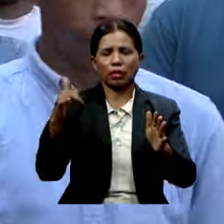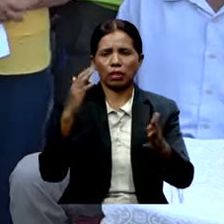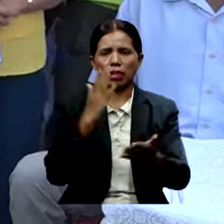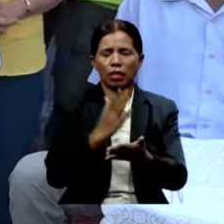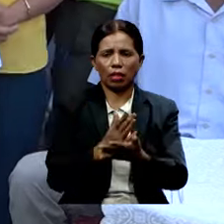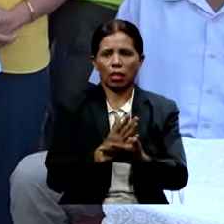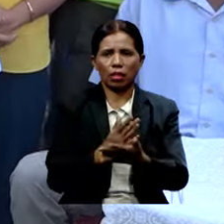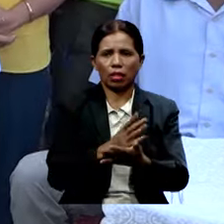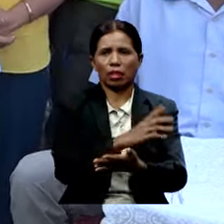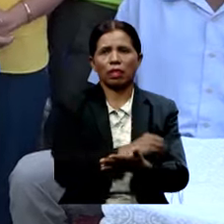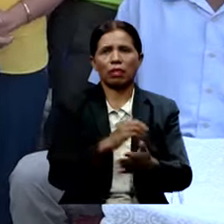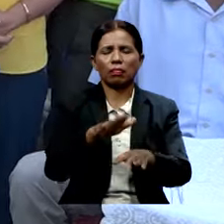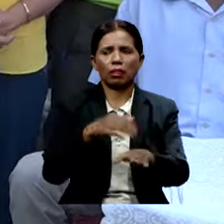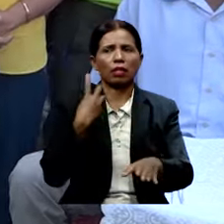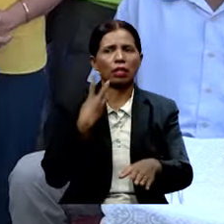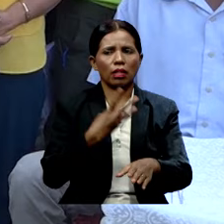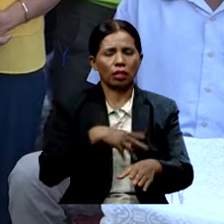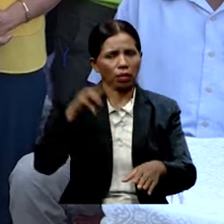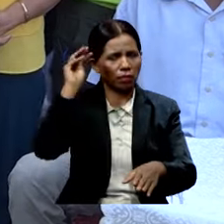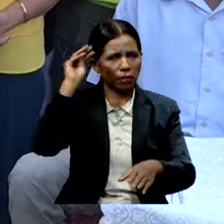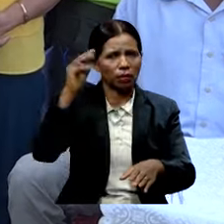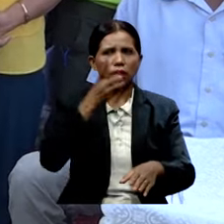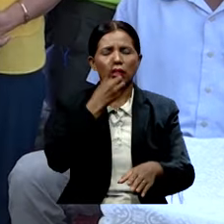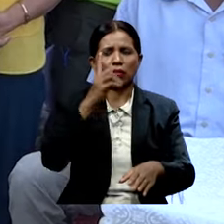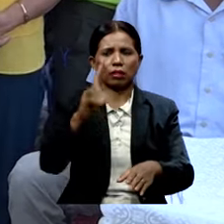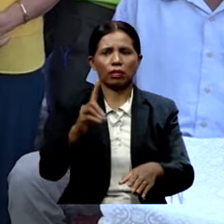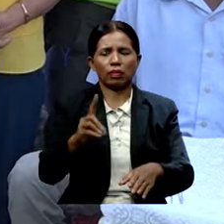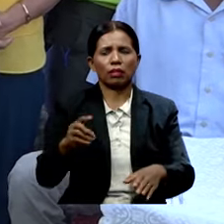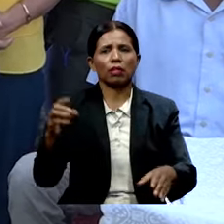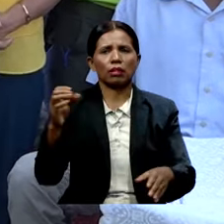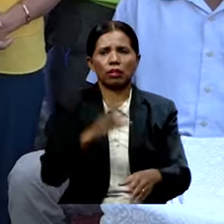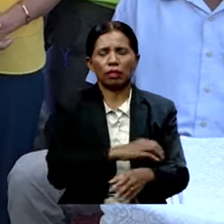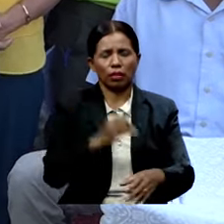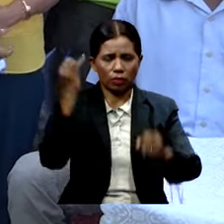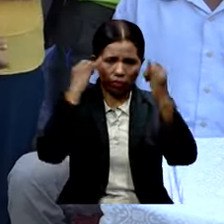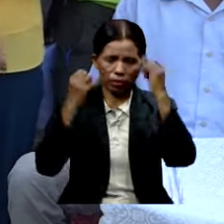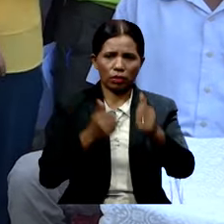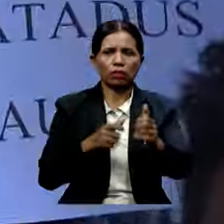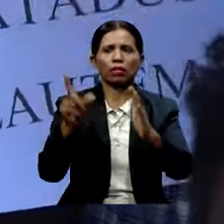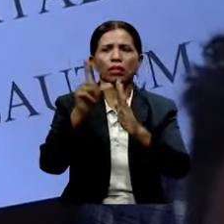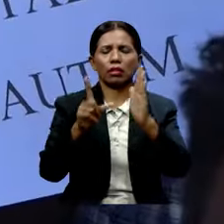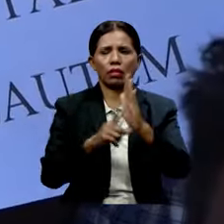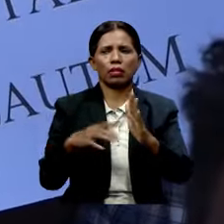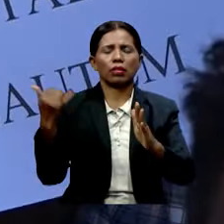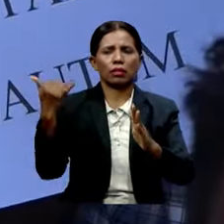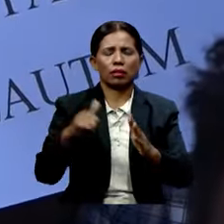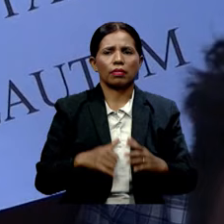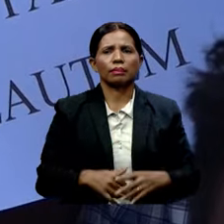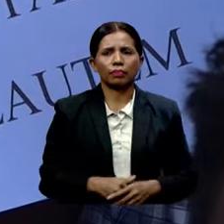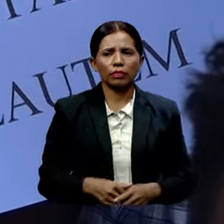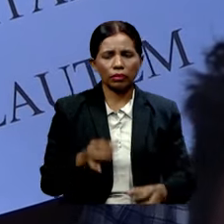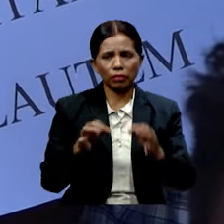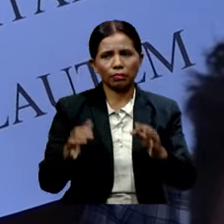fila fail be kontratu rekrutamento ba. Ne ministério de declaração, falsifica informação, de tuir lei ne. Até te kata sira manipula de. Sei te